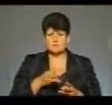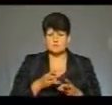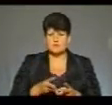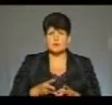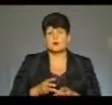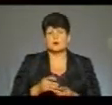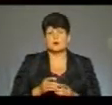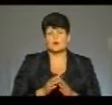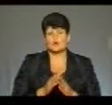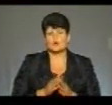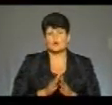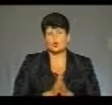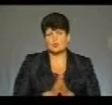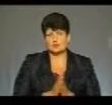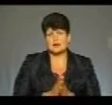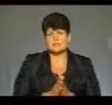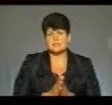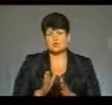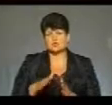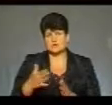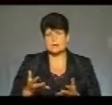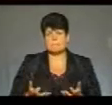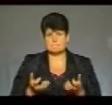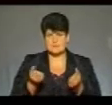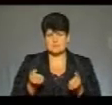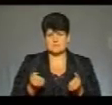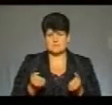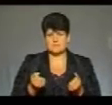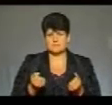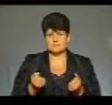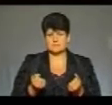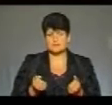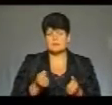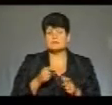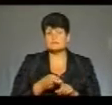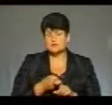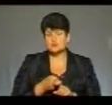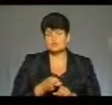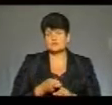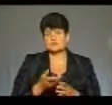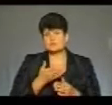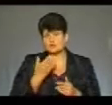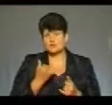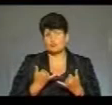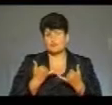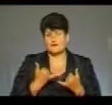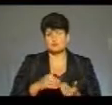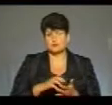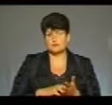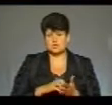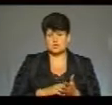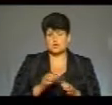Решетуха клопотання сторони відповідача підтримала. Представники відповідачів відсутність поважної причини належним чином